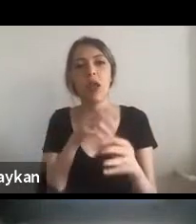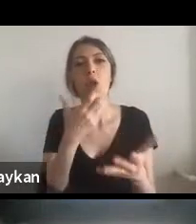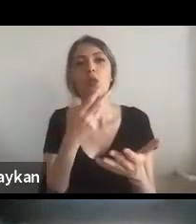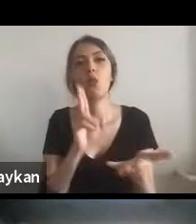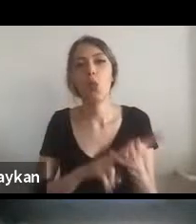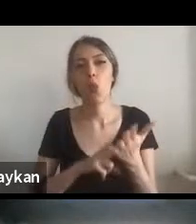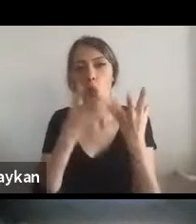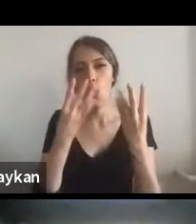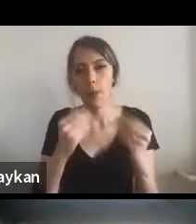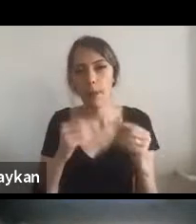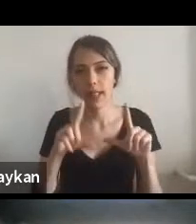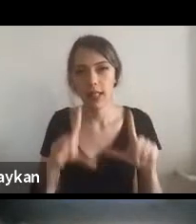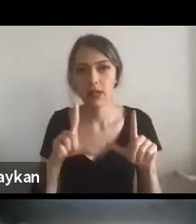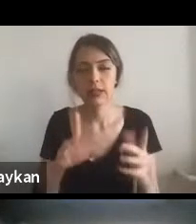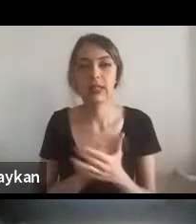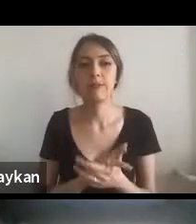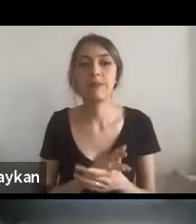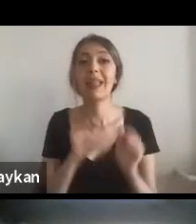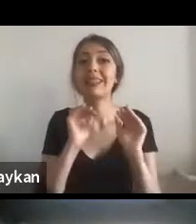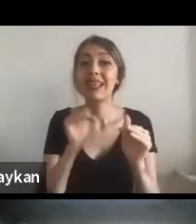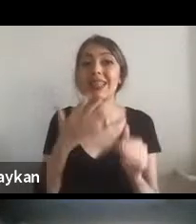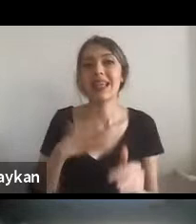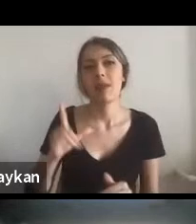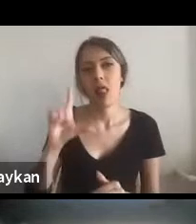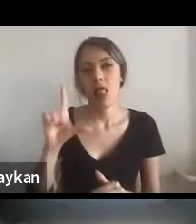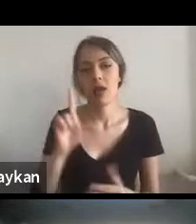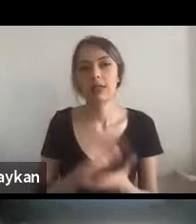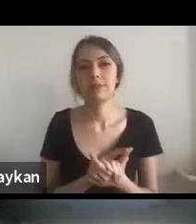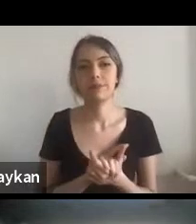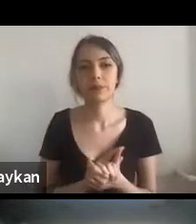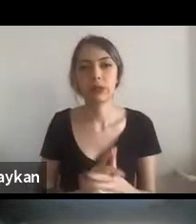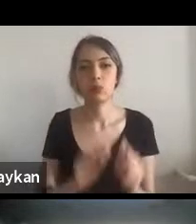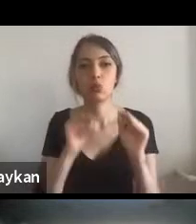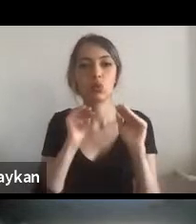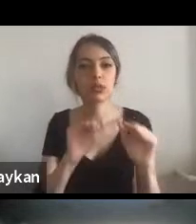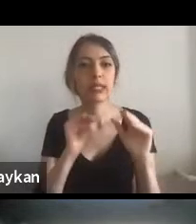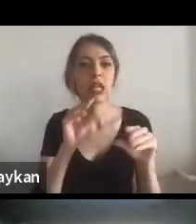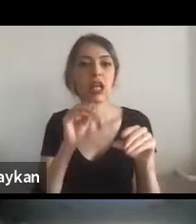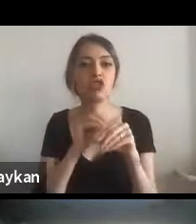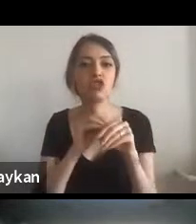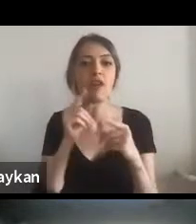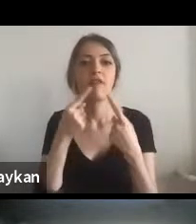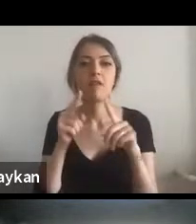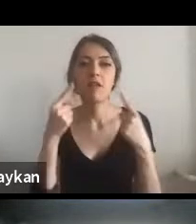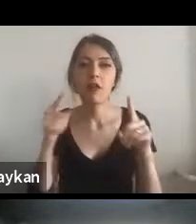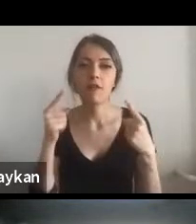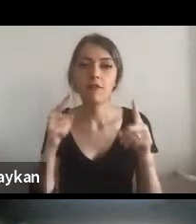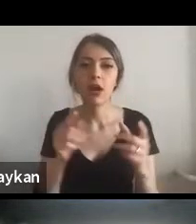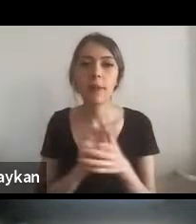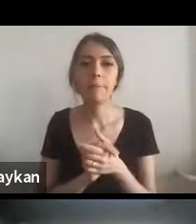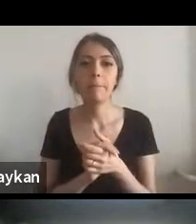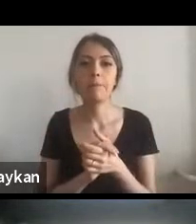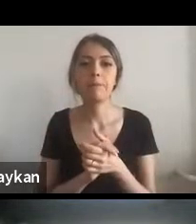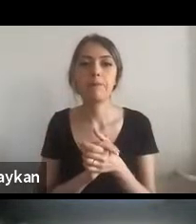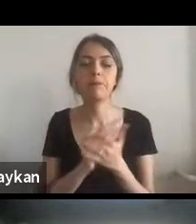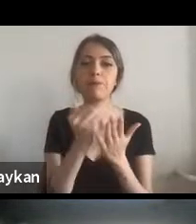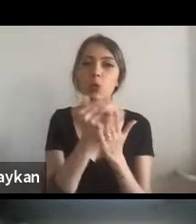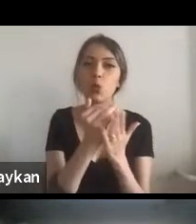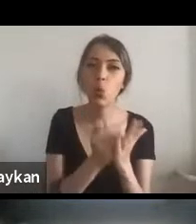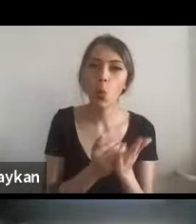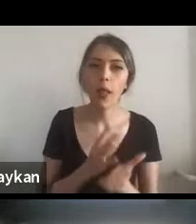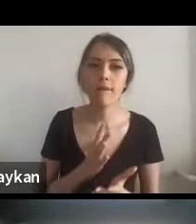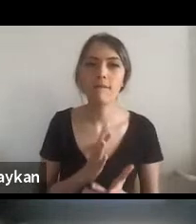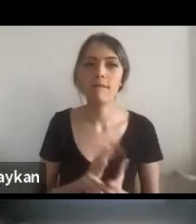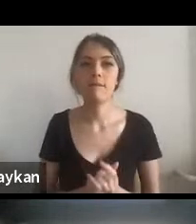giriş yapıyor, destek istiyor olmanız lazım. Bu destekte belli koşullar ve belli kriterlerle